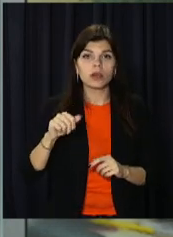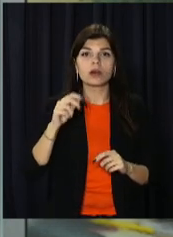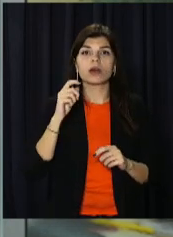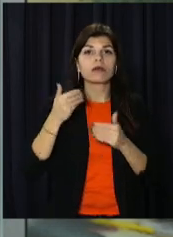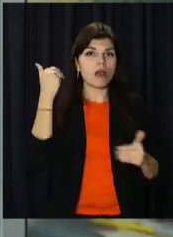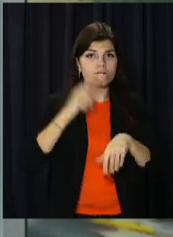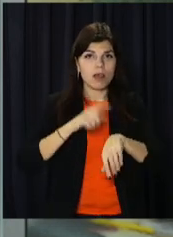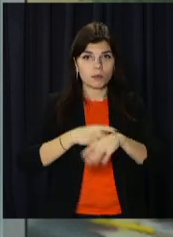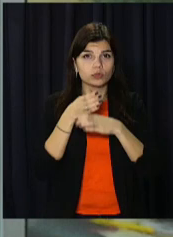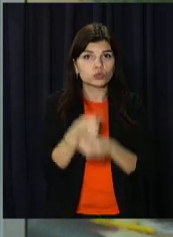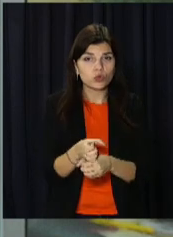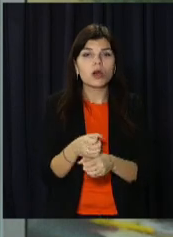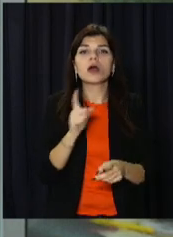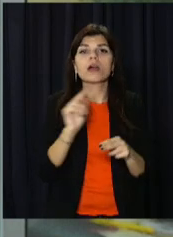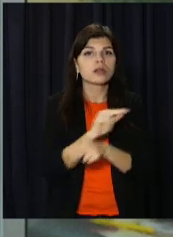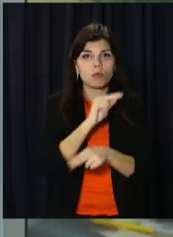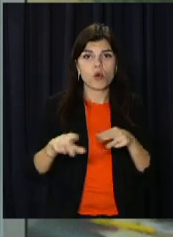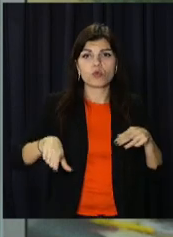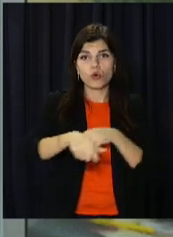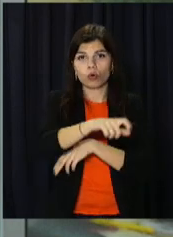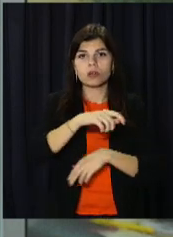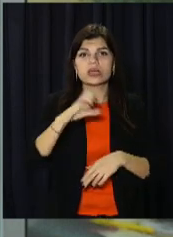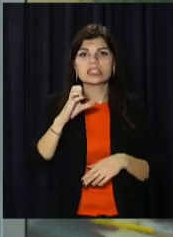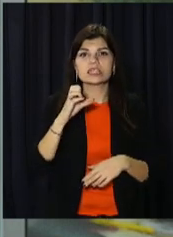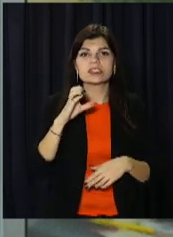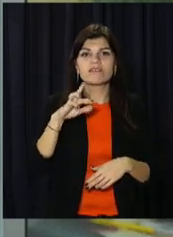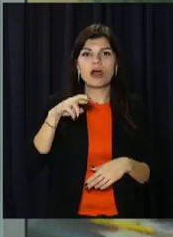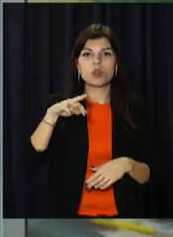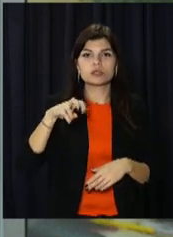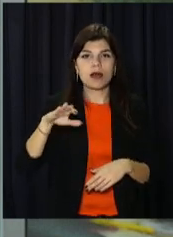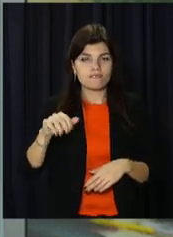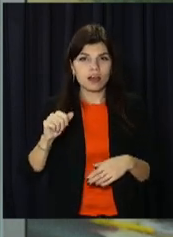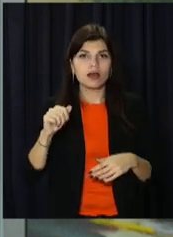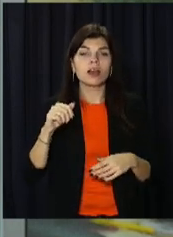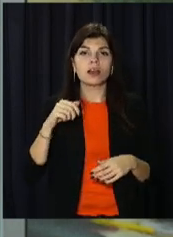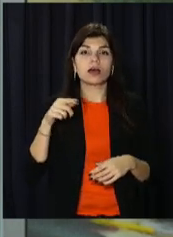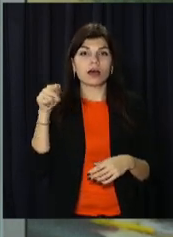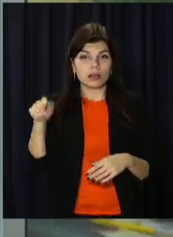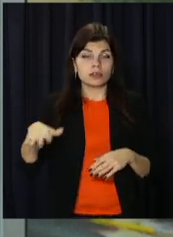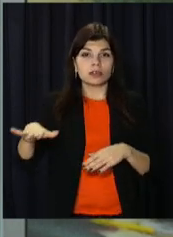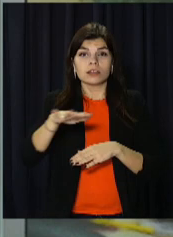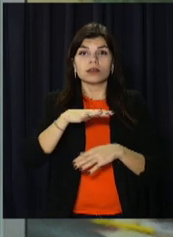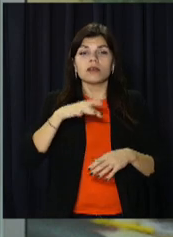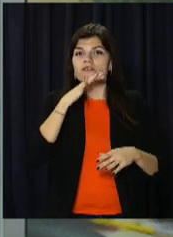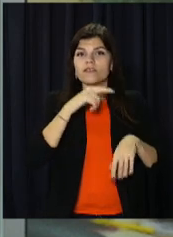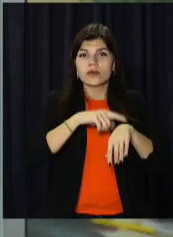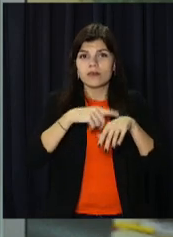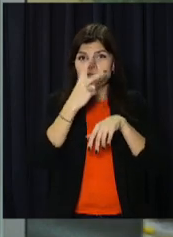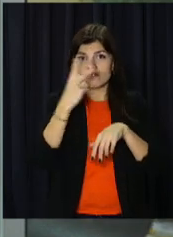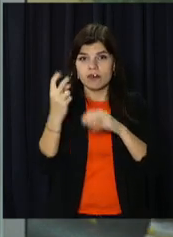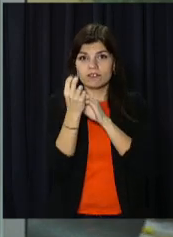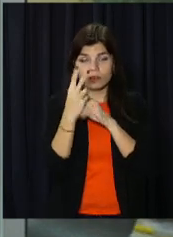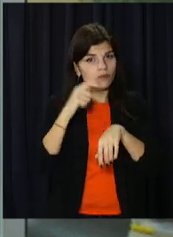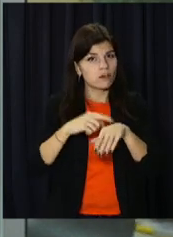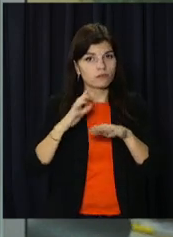роботу раніше. Це пов'язано з ремонтом колії по вулиці Святослава Хороброго. Останній рейс від жиломасиву Західний о